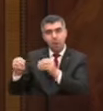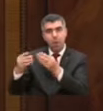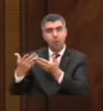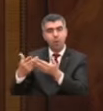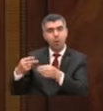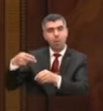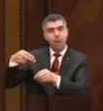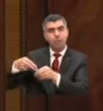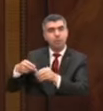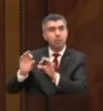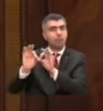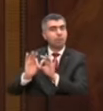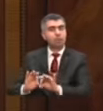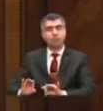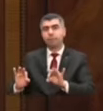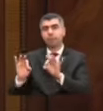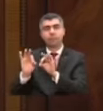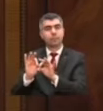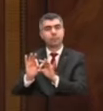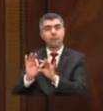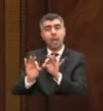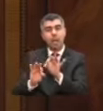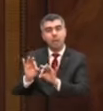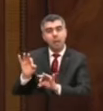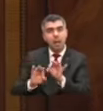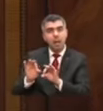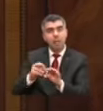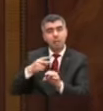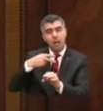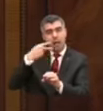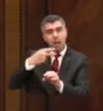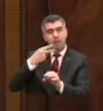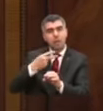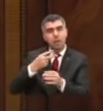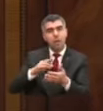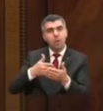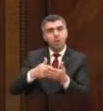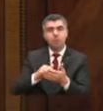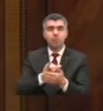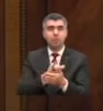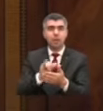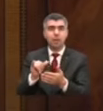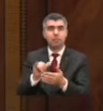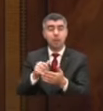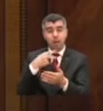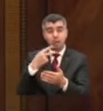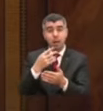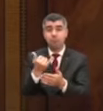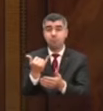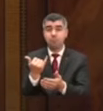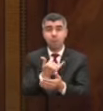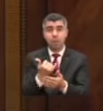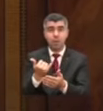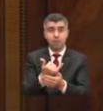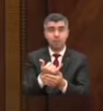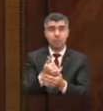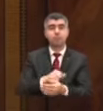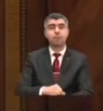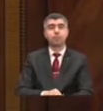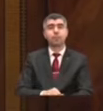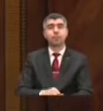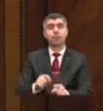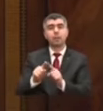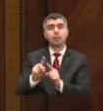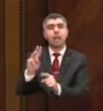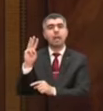انا اعتقد بانه خصنا نديروا اجراءات، ماشي نبقاو نقولوا كلام اللي فقط يعني نوموا به المغاربه، خصنا نقولوا كلام اللي يكون منطقي. لا سامير الان، وهذا باش